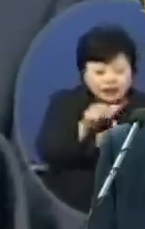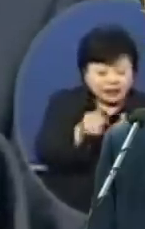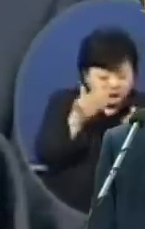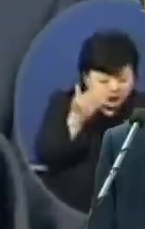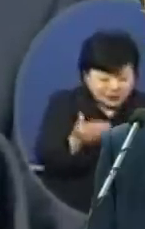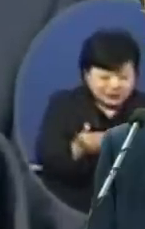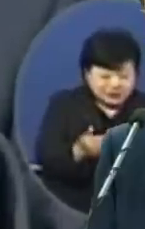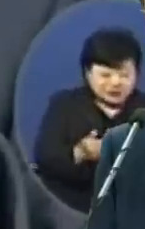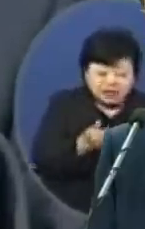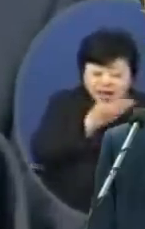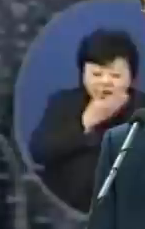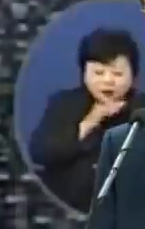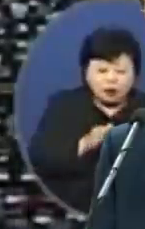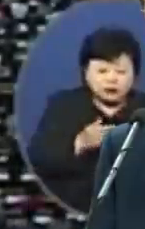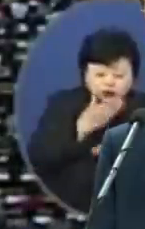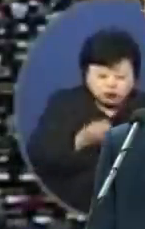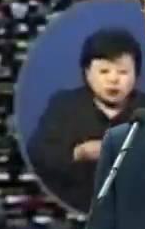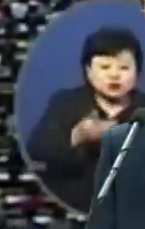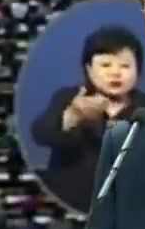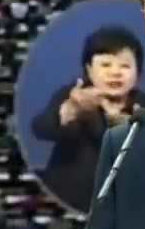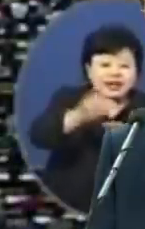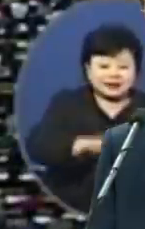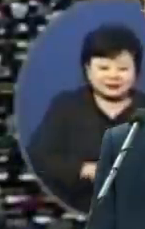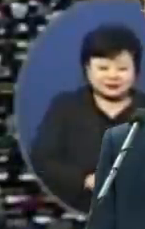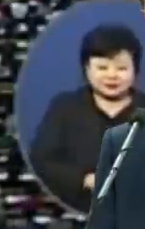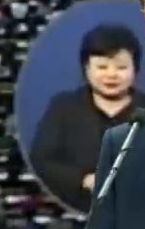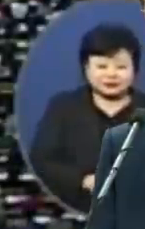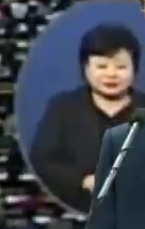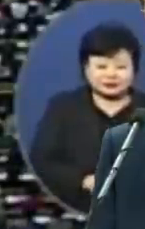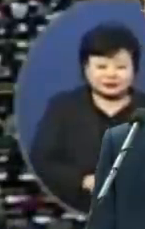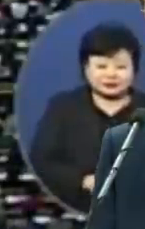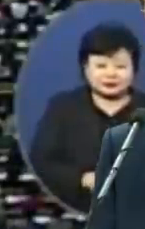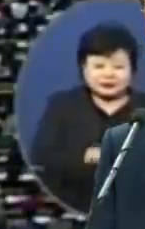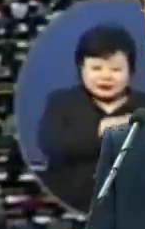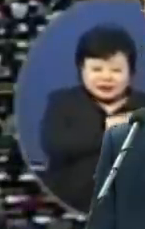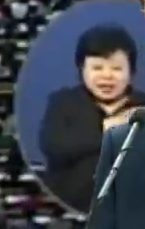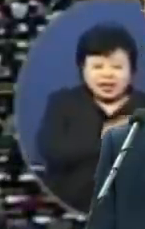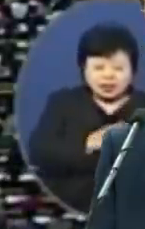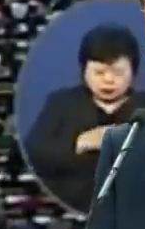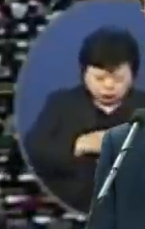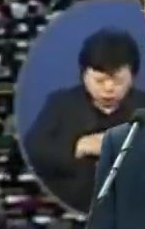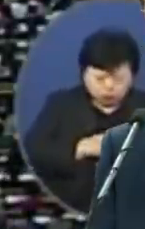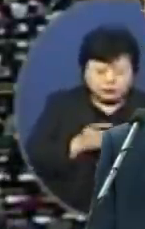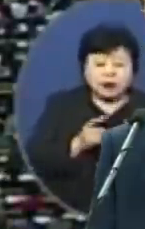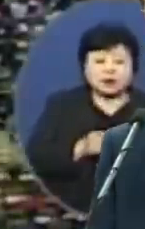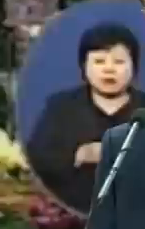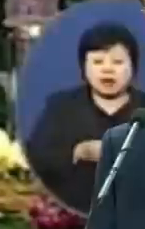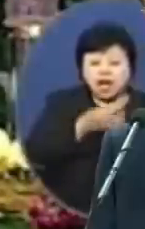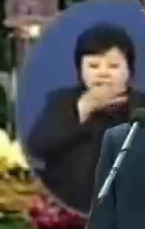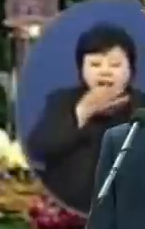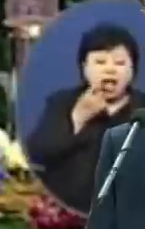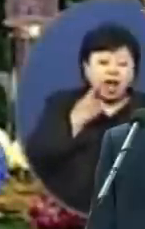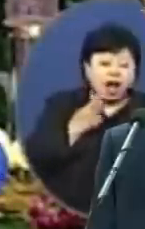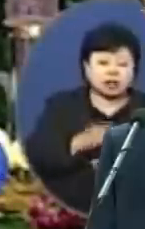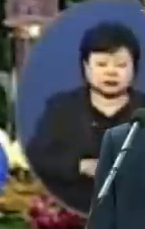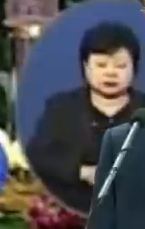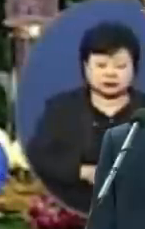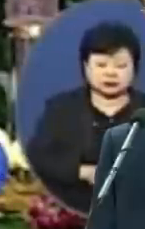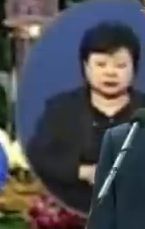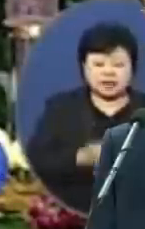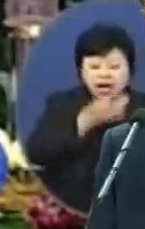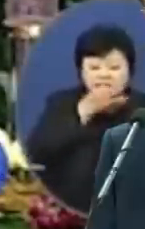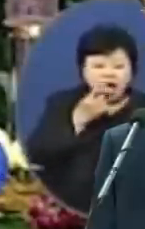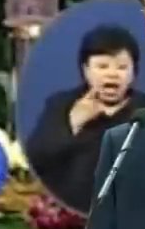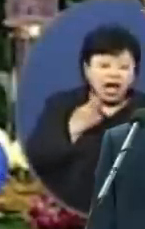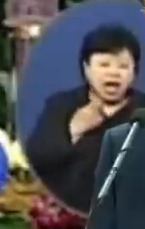하나님께서는 아끼지 않고 축복을 해 주시는 것입니다. 우리가 가장 경계해야 할 점이 탐심과 욕심인 것입니다. 탐심과